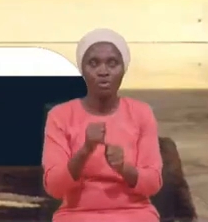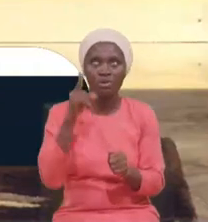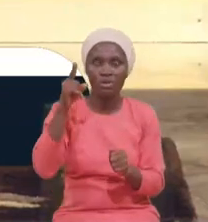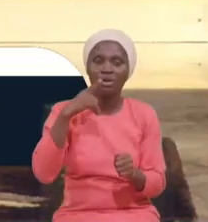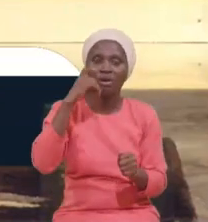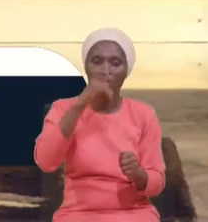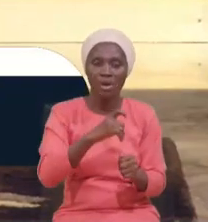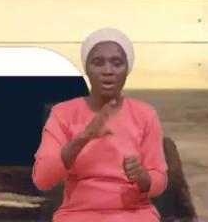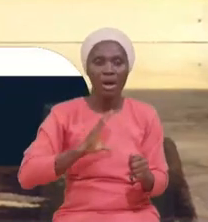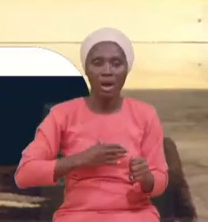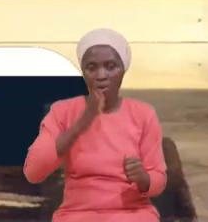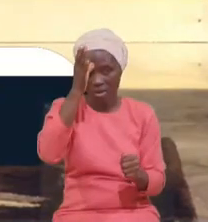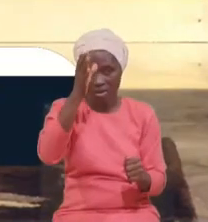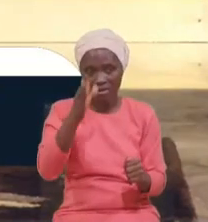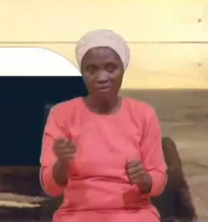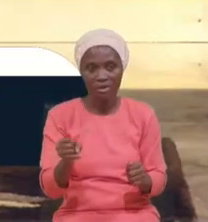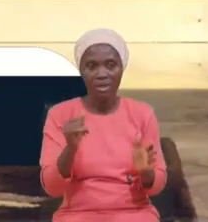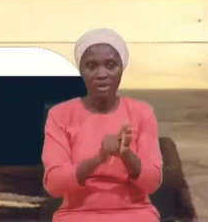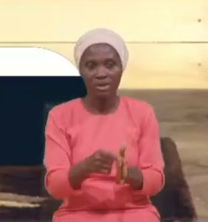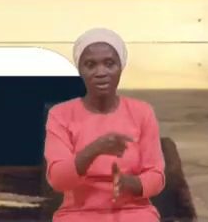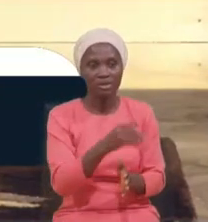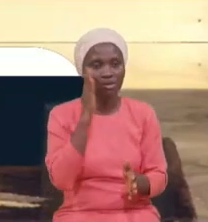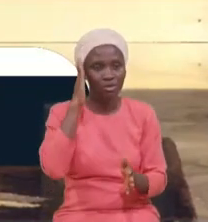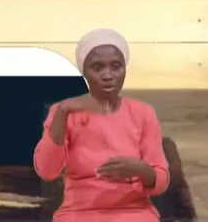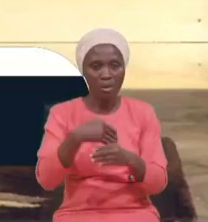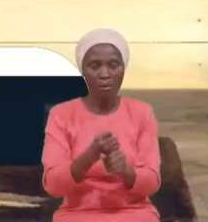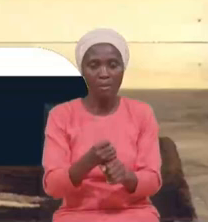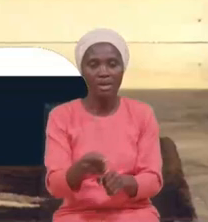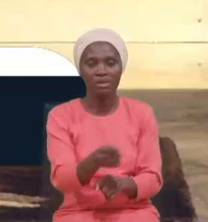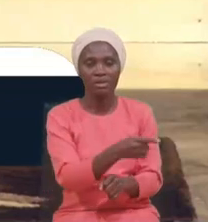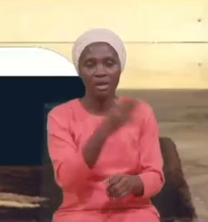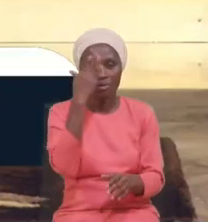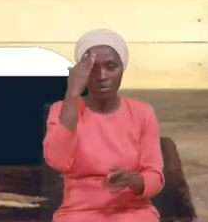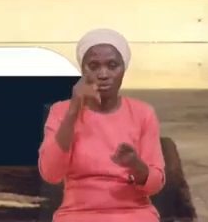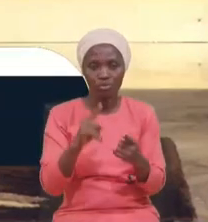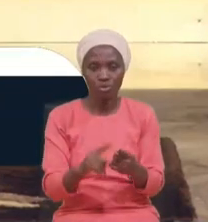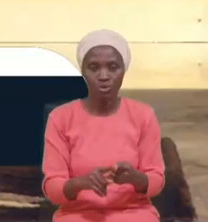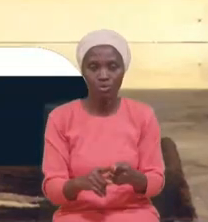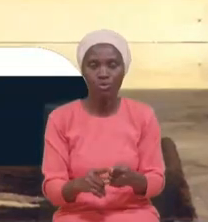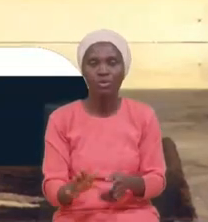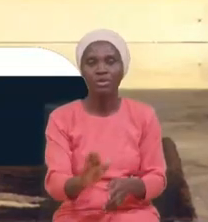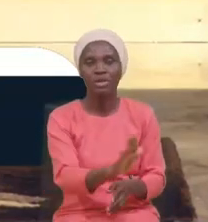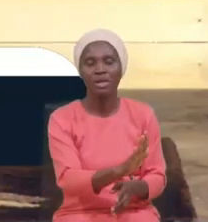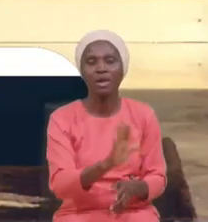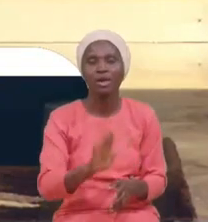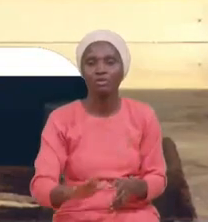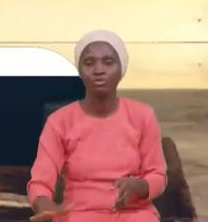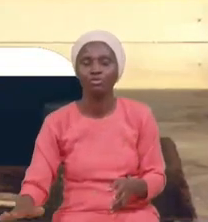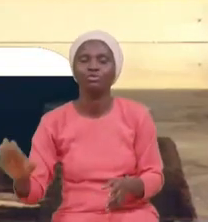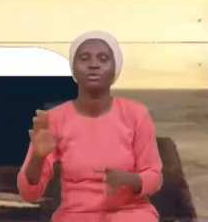ordonné à nos pères de l'enseigner à leurs enfants.